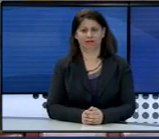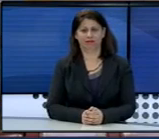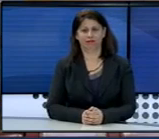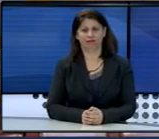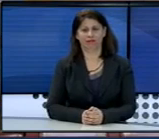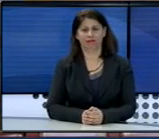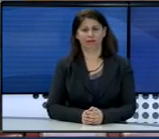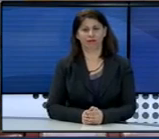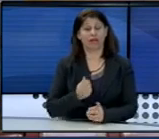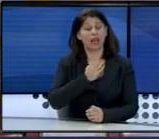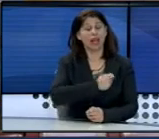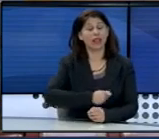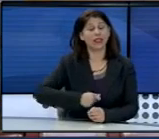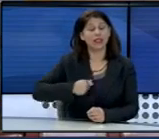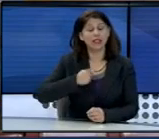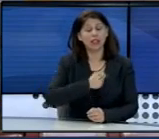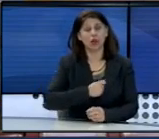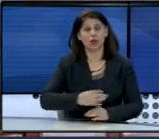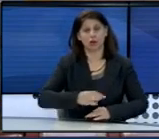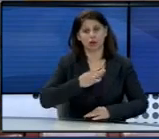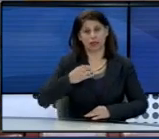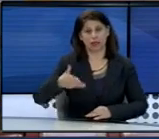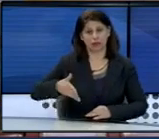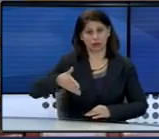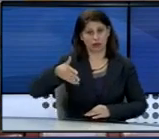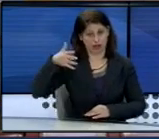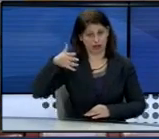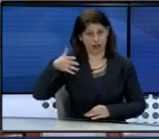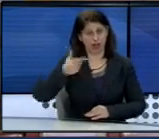Δυστυχώς, κύριε Μητσοτάκη,